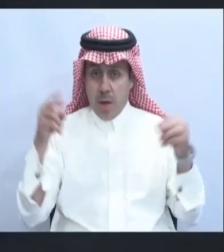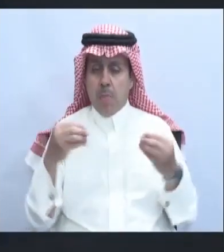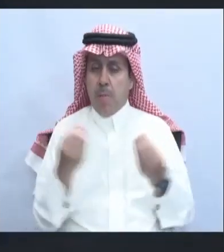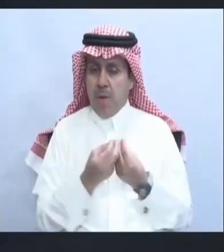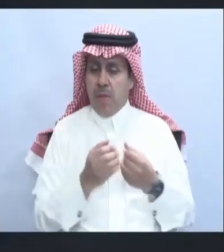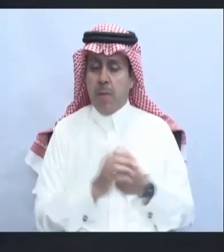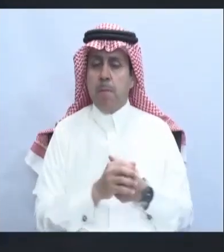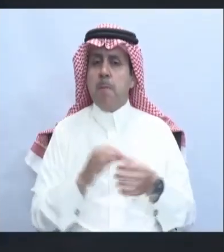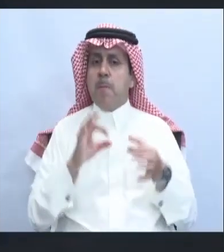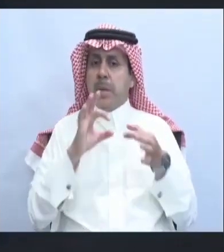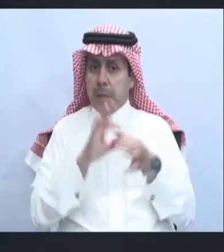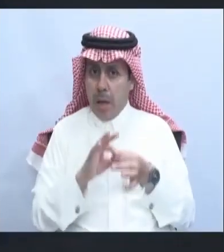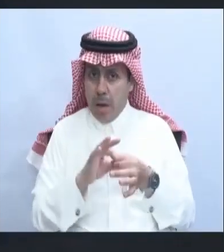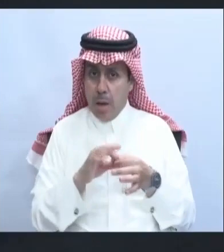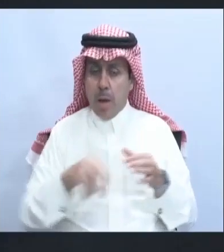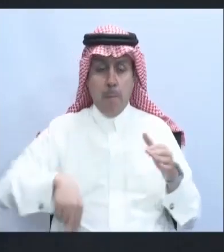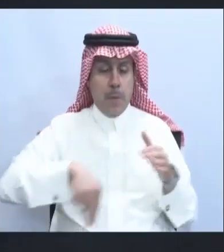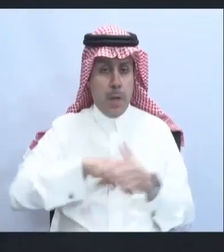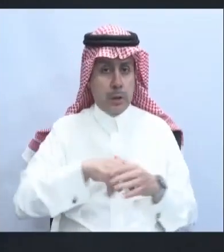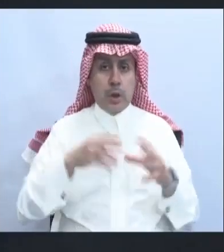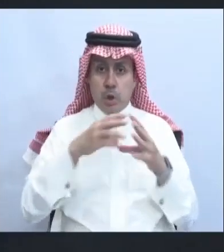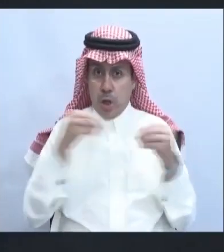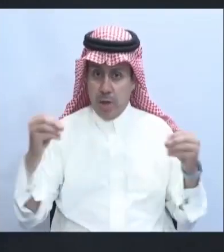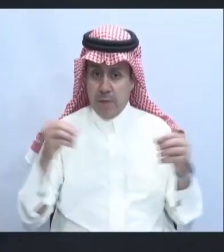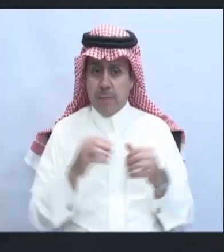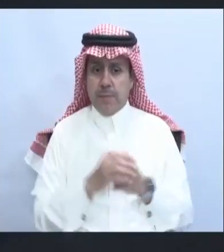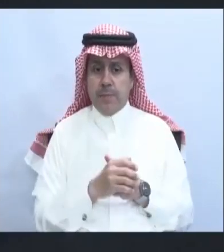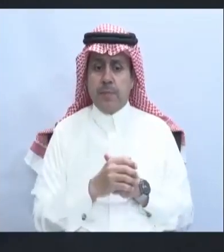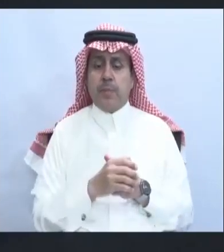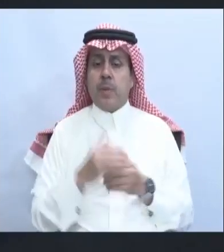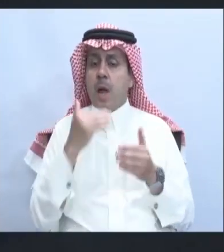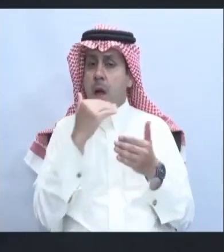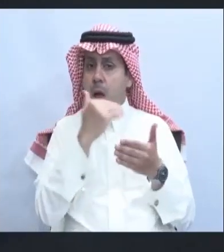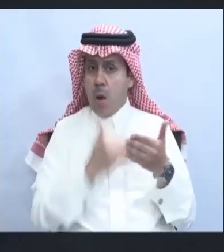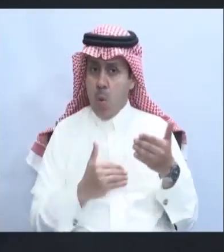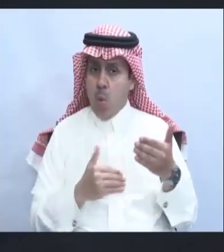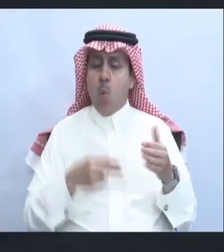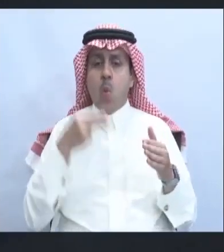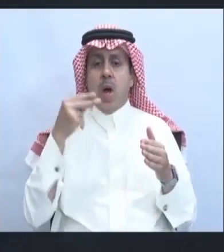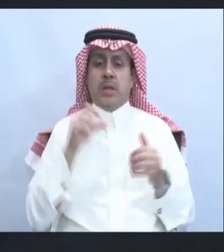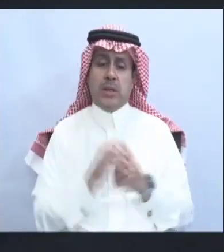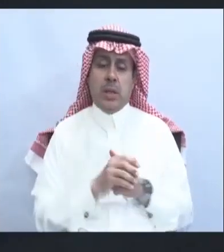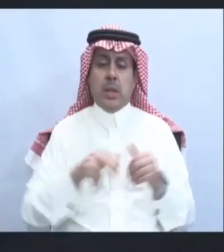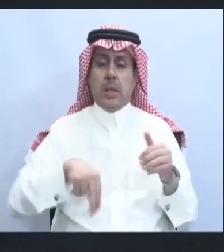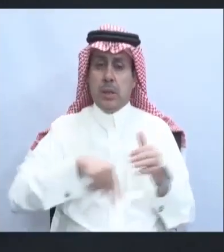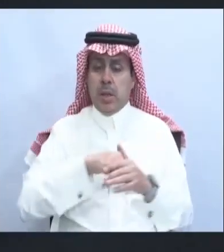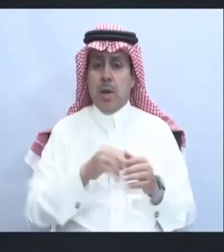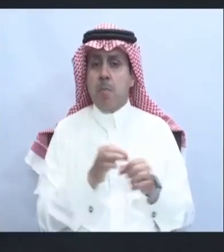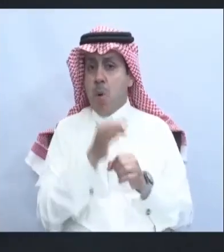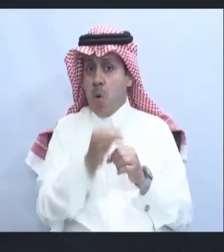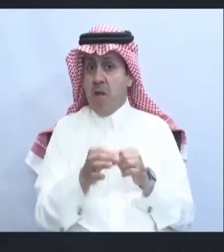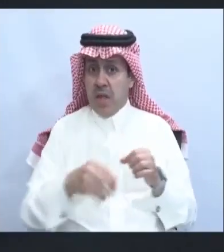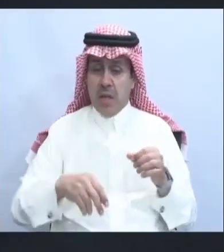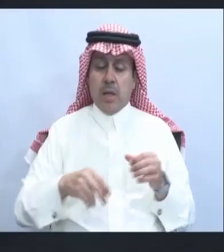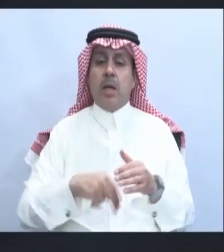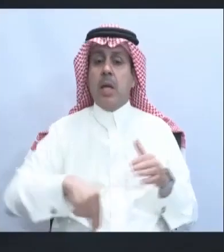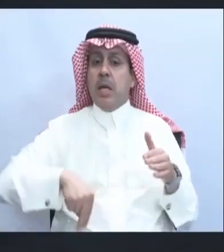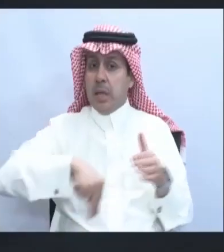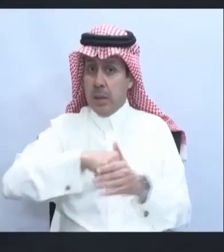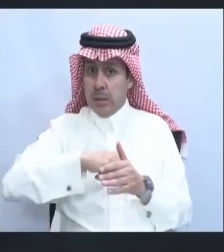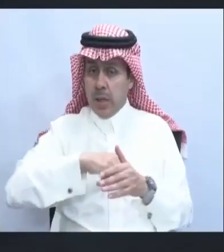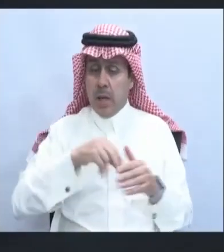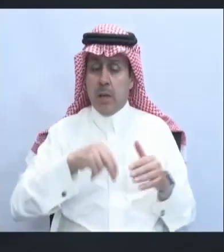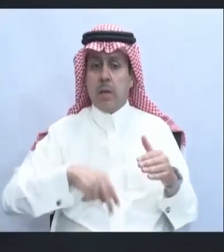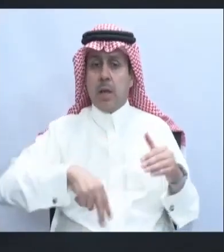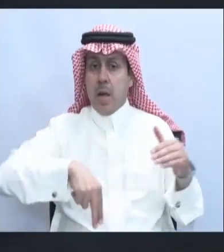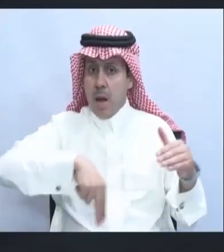ما يتعلق بالعده في تعريفها وكذلك انواع العدد وكذلك مواضع العده ونحو ذلك